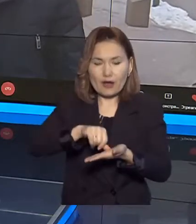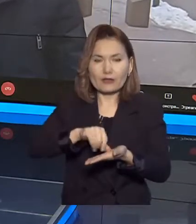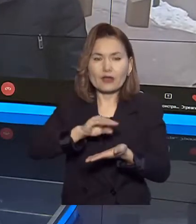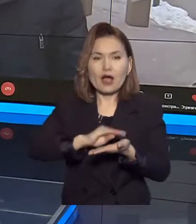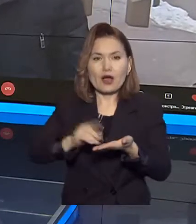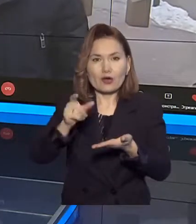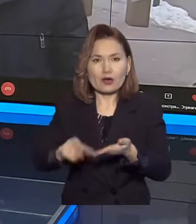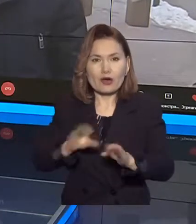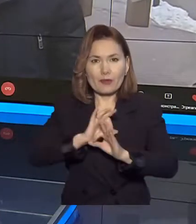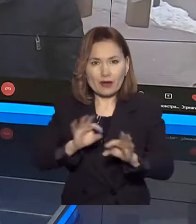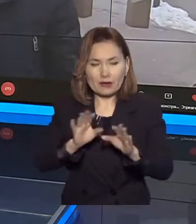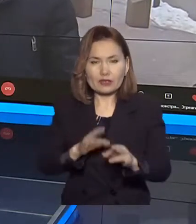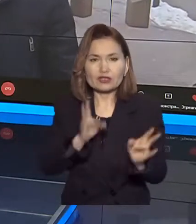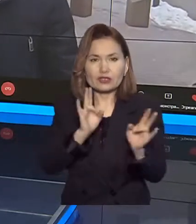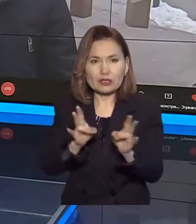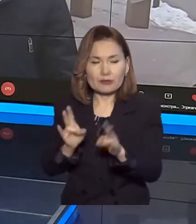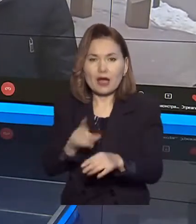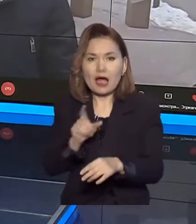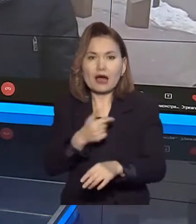шеккендердің жағдайы қалай қазір?